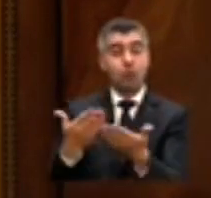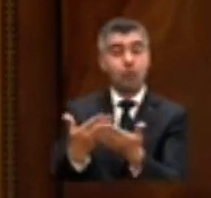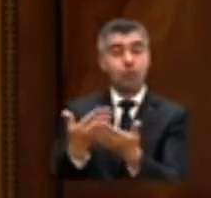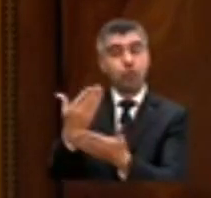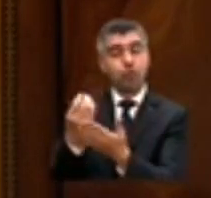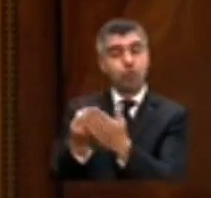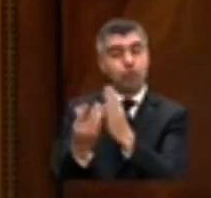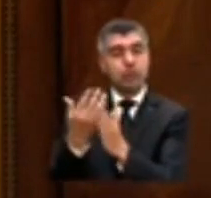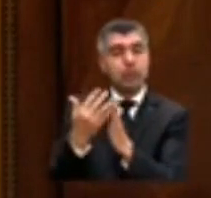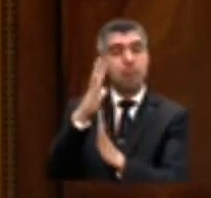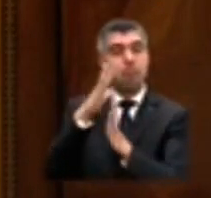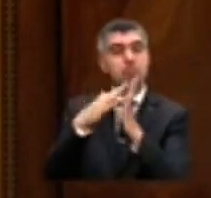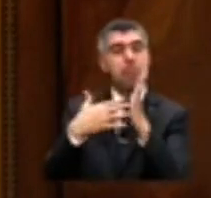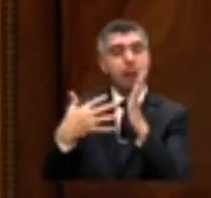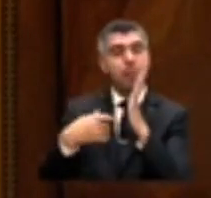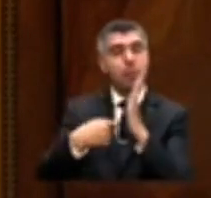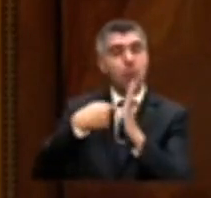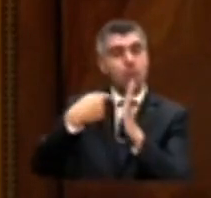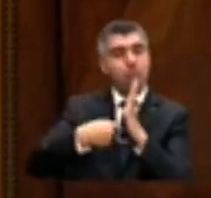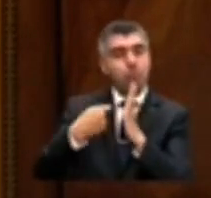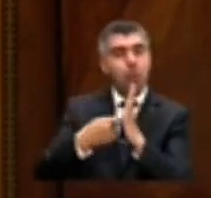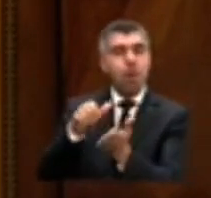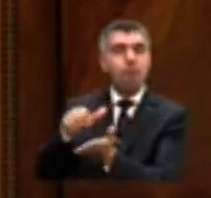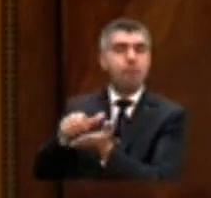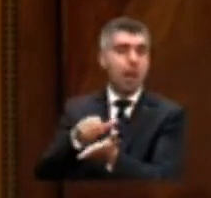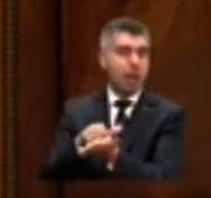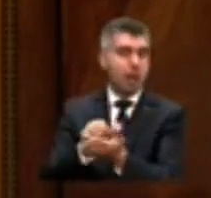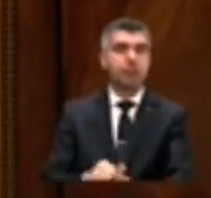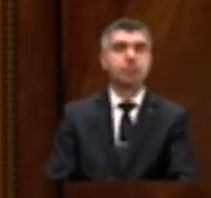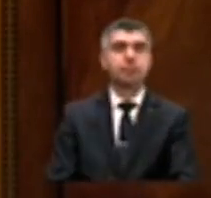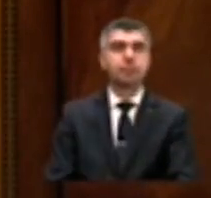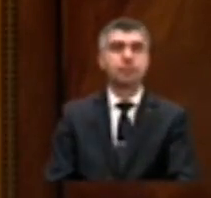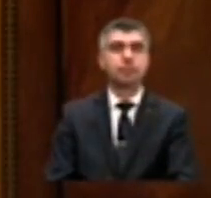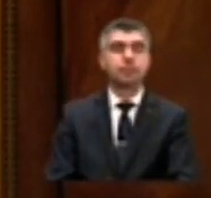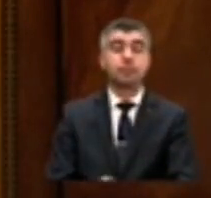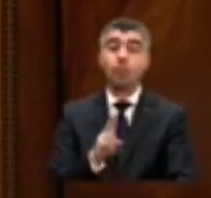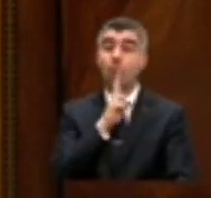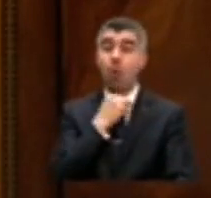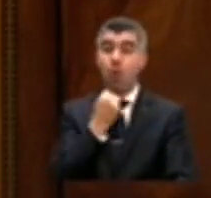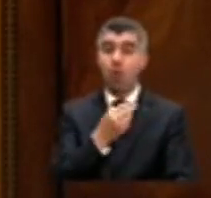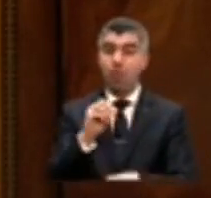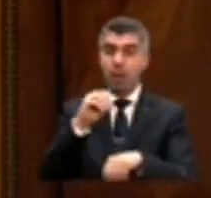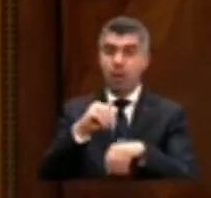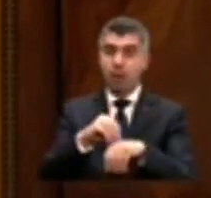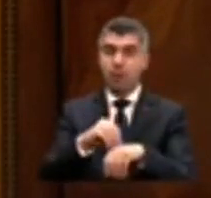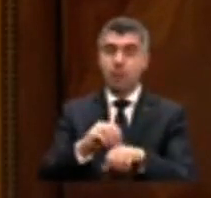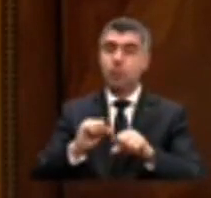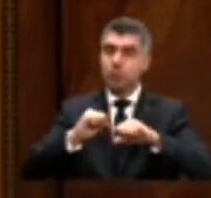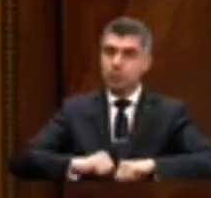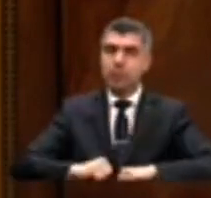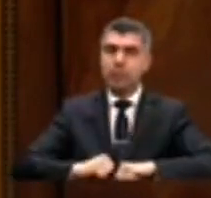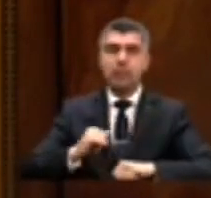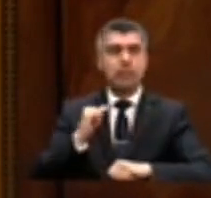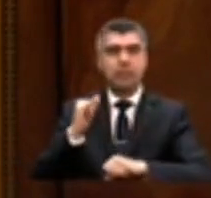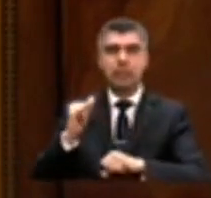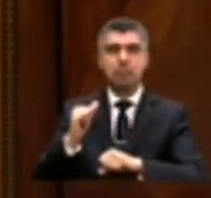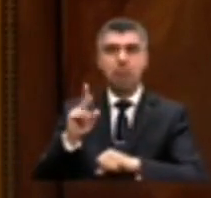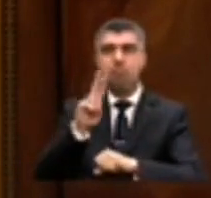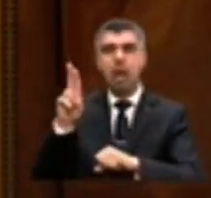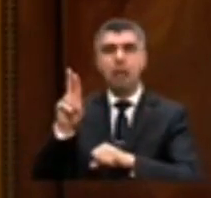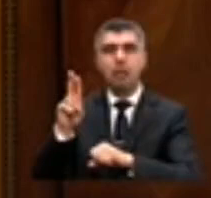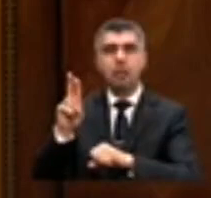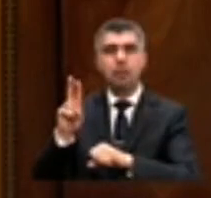استثمارية في المجال الفلاحي. وستحرص الحكومة على التفاعل الآن مع التوجيهات الملكية